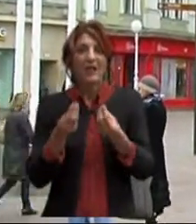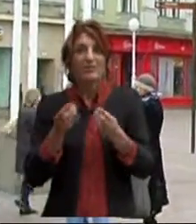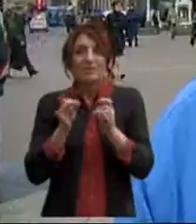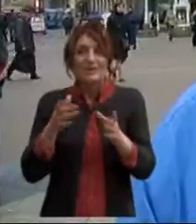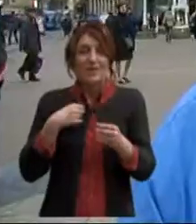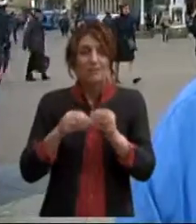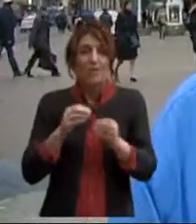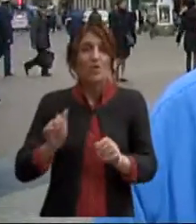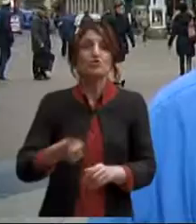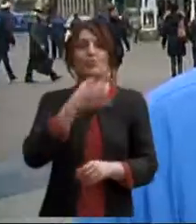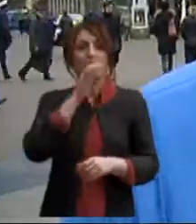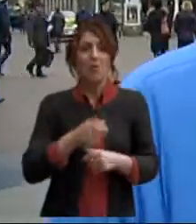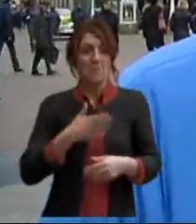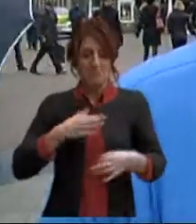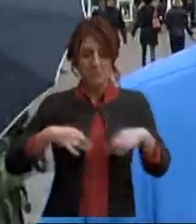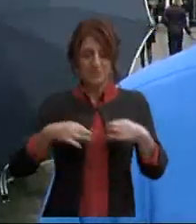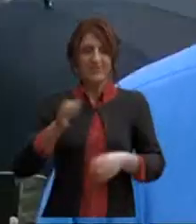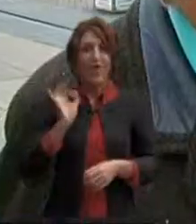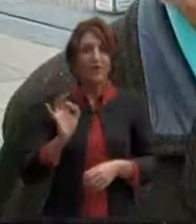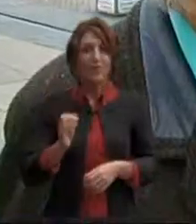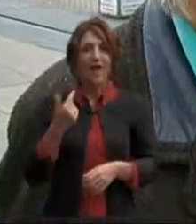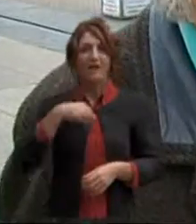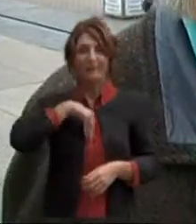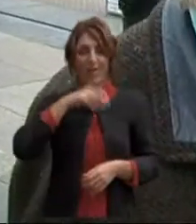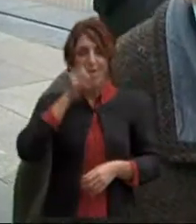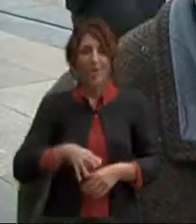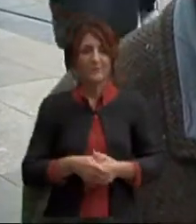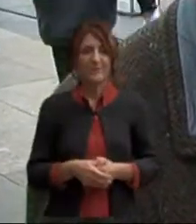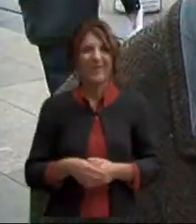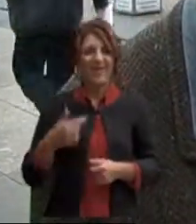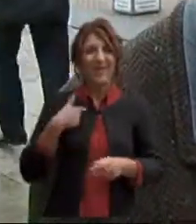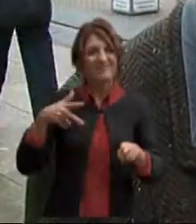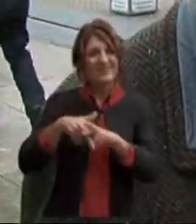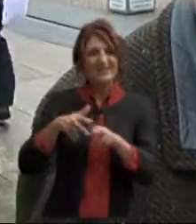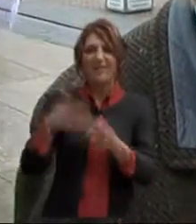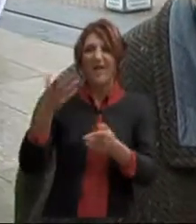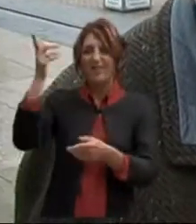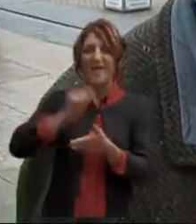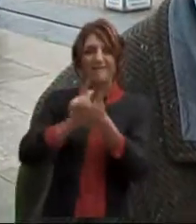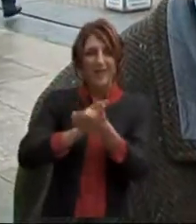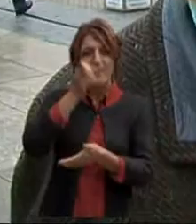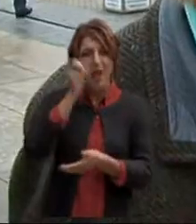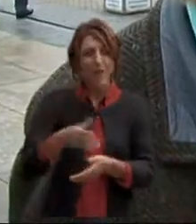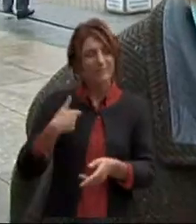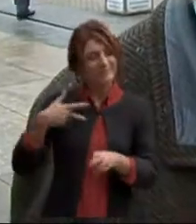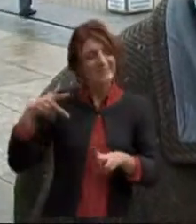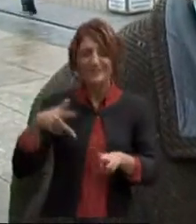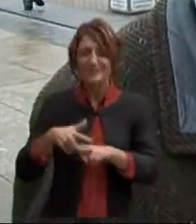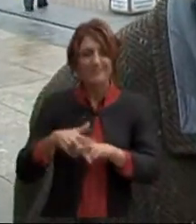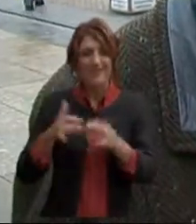sve okej. Okay. Na moje zdravlje dobro, ali na mene loše. Ja jesam meteoropat i prilično me ovo